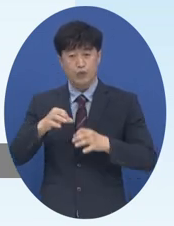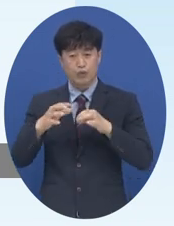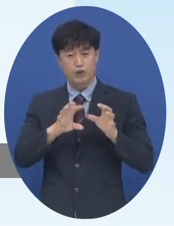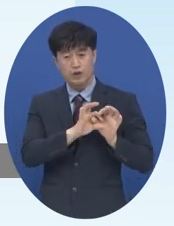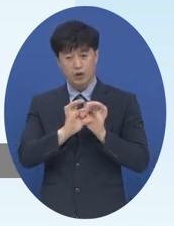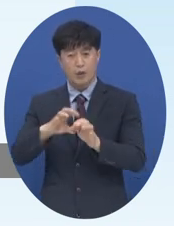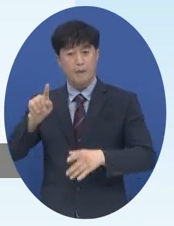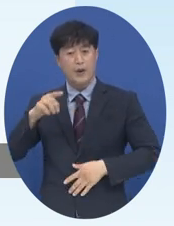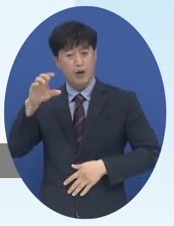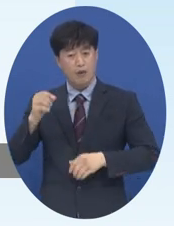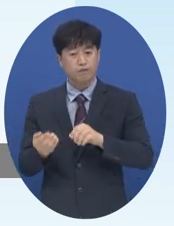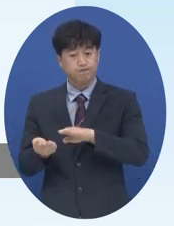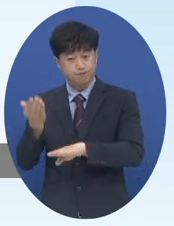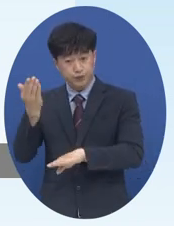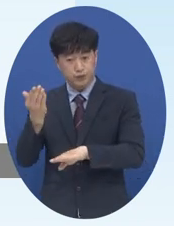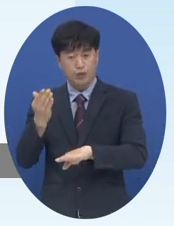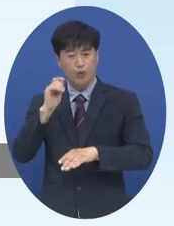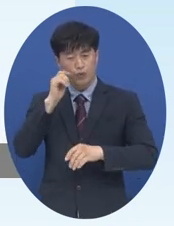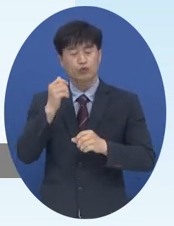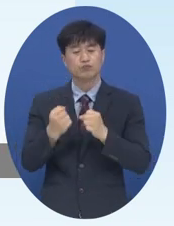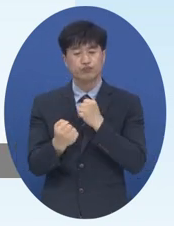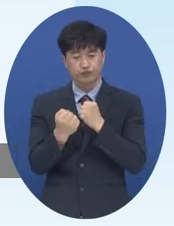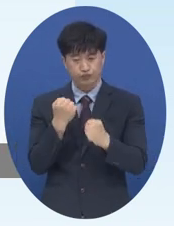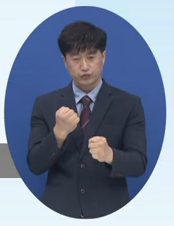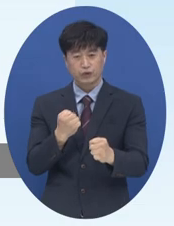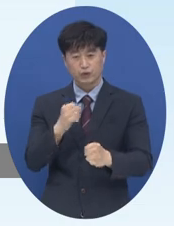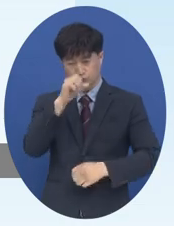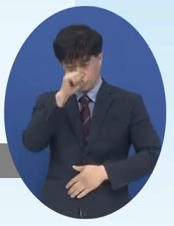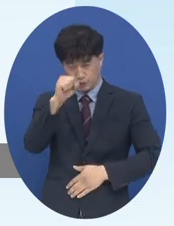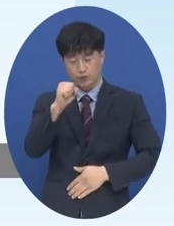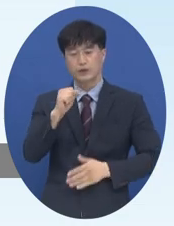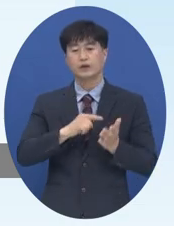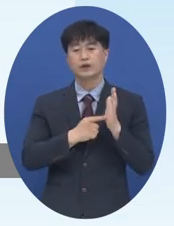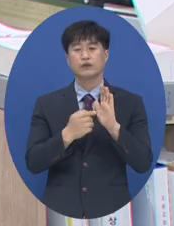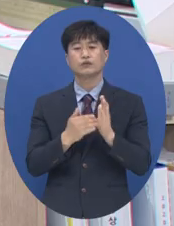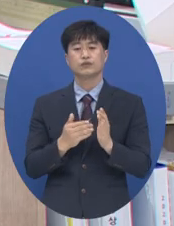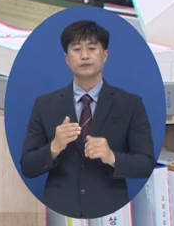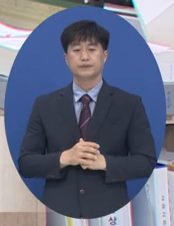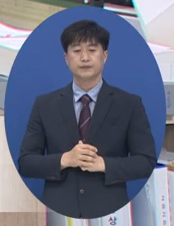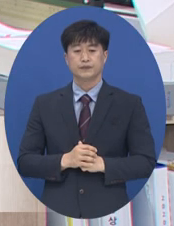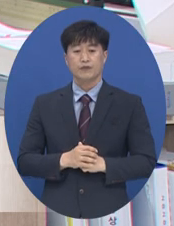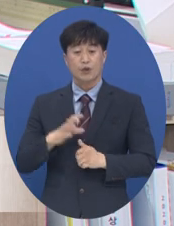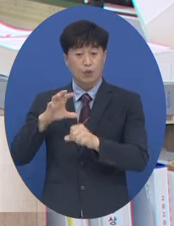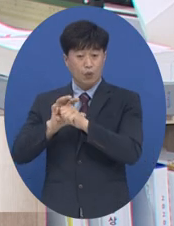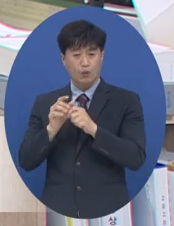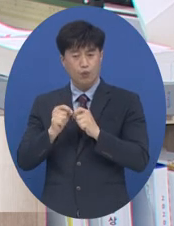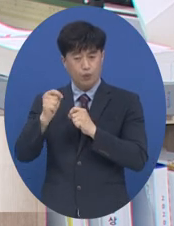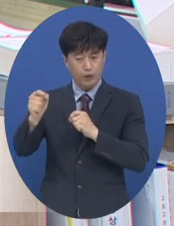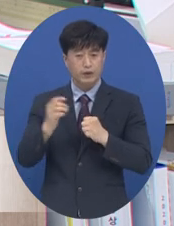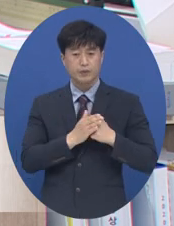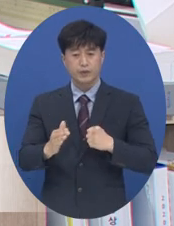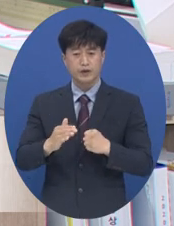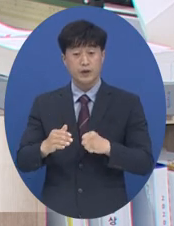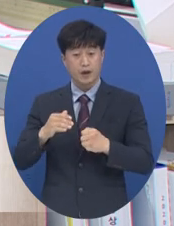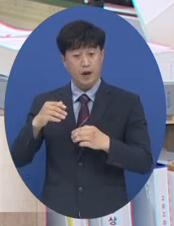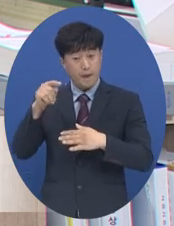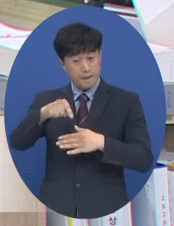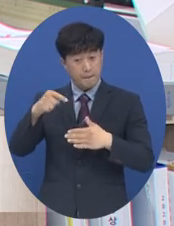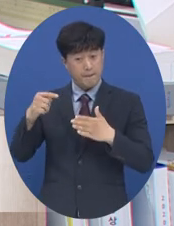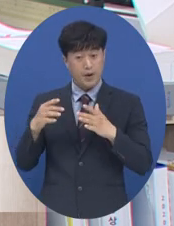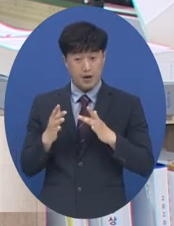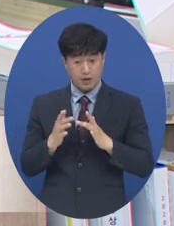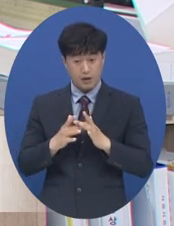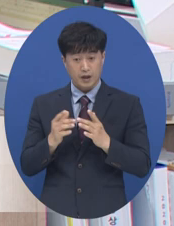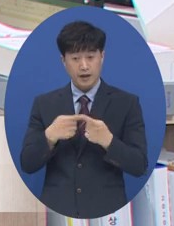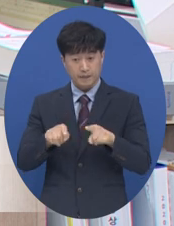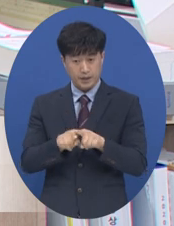100억 달러를 넘기는 등 어려운 통상 환경에서도 호조세를 보이고 있습니다. 코로나19 장기화에 따라 온오프라인